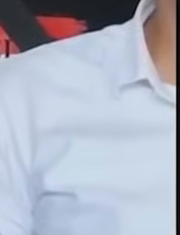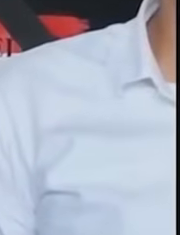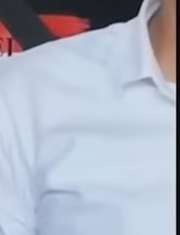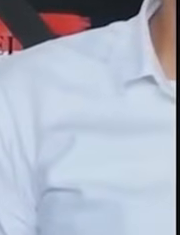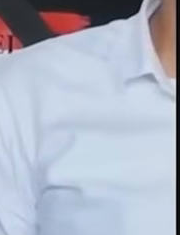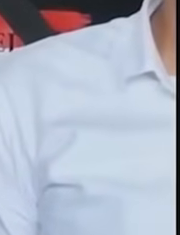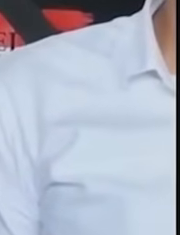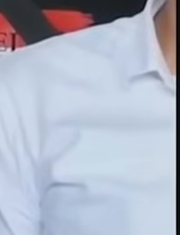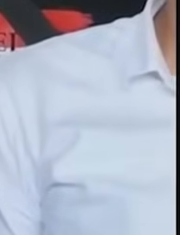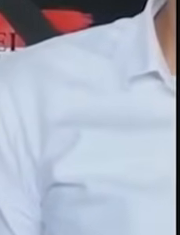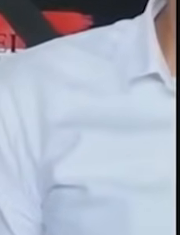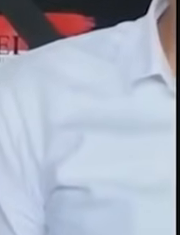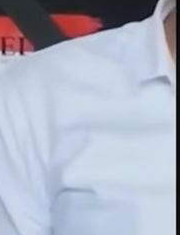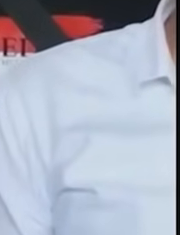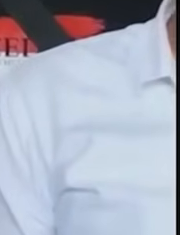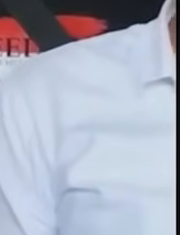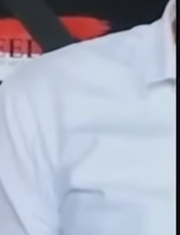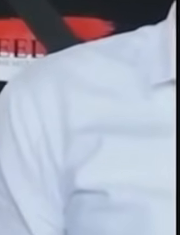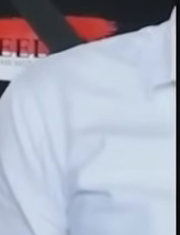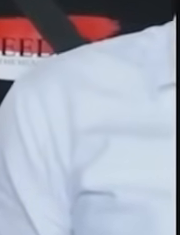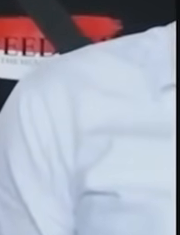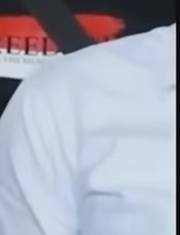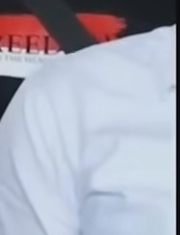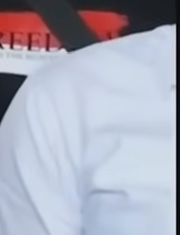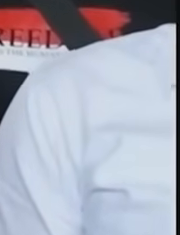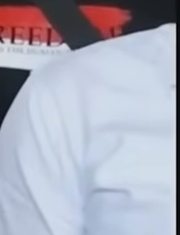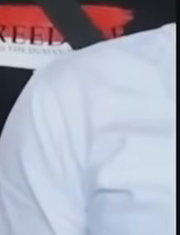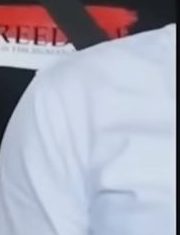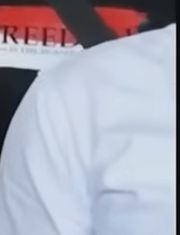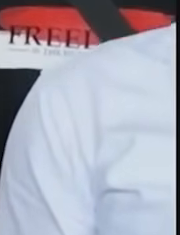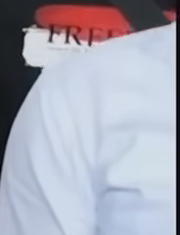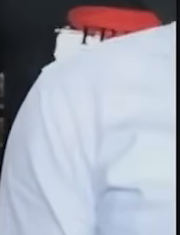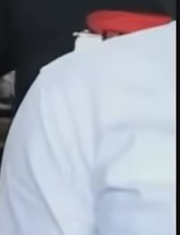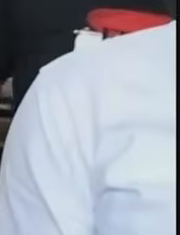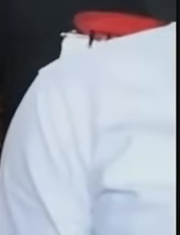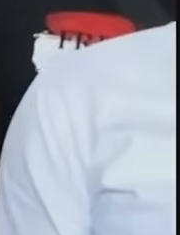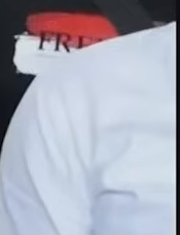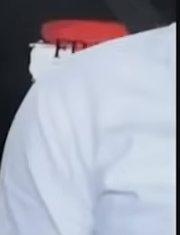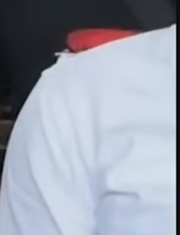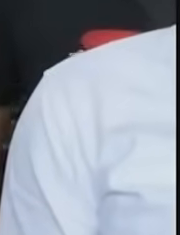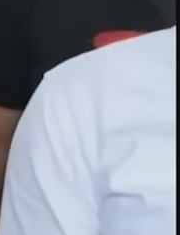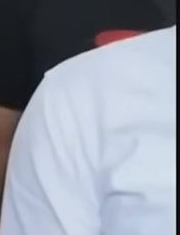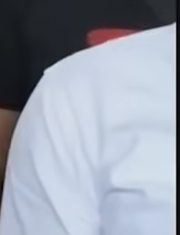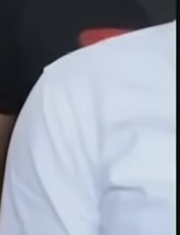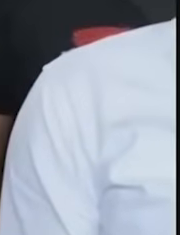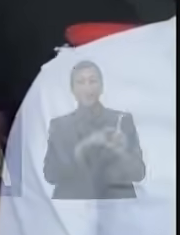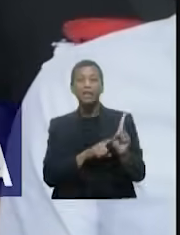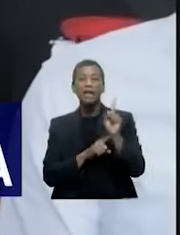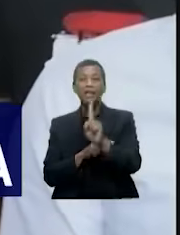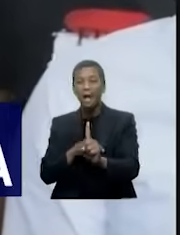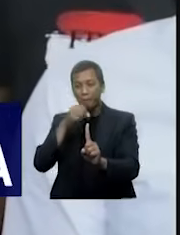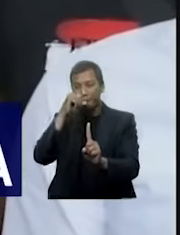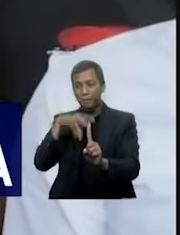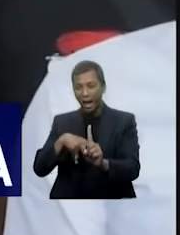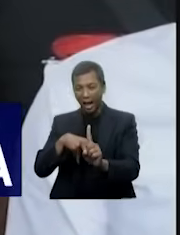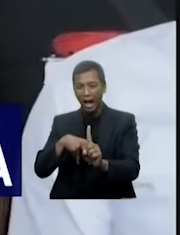Pelaku saat itu berpura-pura menjadi nasabah juga. Disitulah dia mengintai nasabah yang ngambil uang. Pada